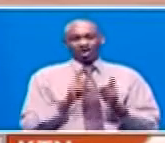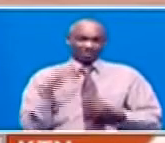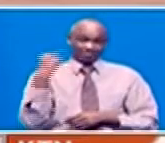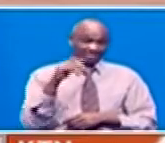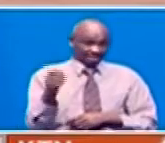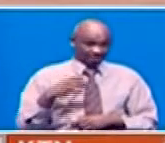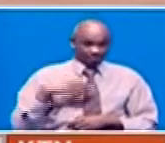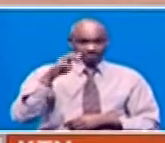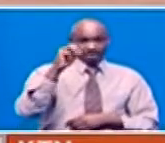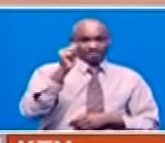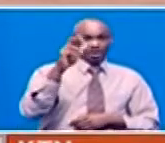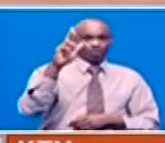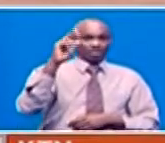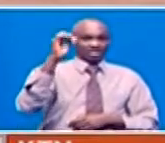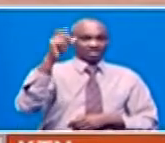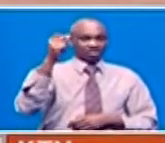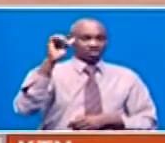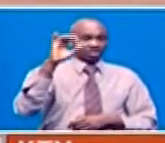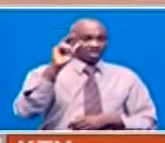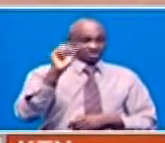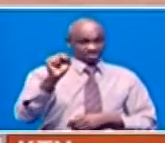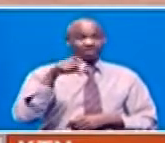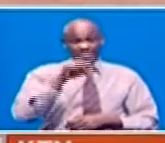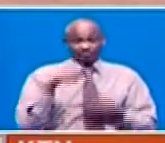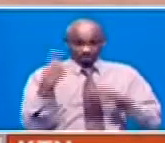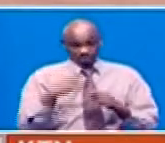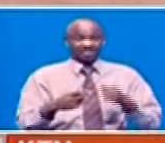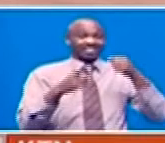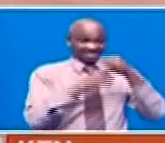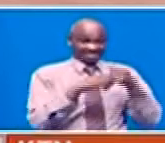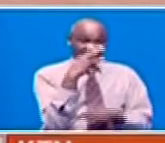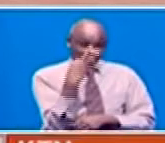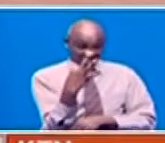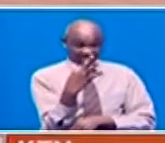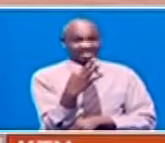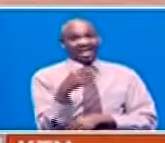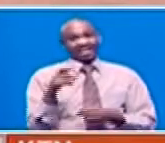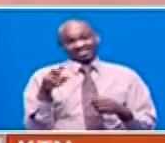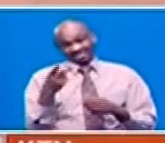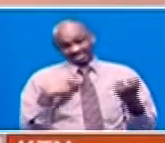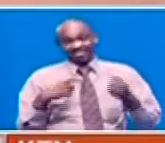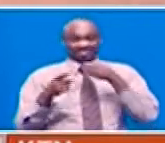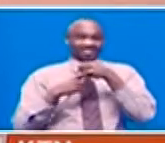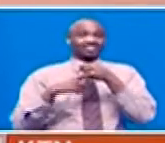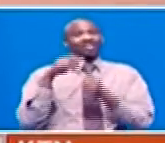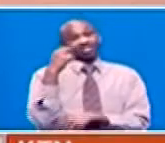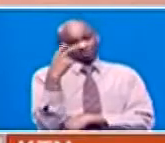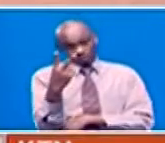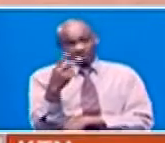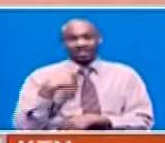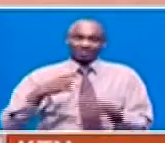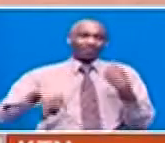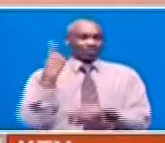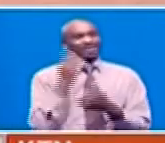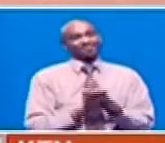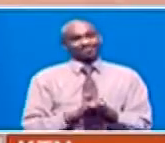wa Mauritius. Rahela alishinda kwa seti ya kwanza 6-3 kabla ya kushinda ile ya pili kwa 6-2 na kutoa ushindi wa mechi